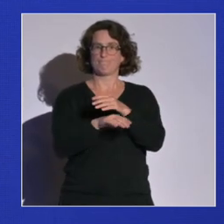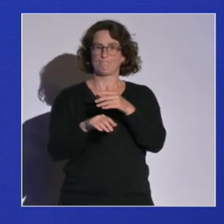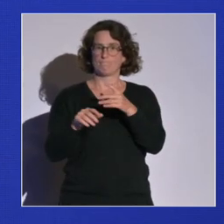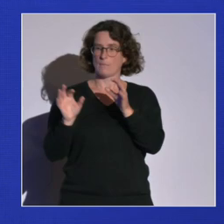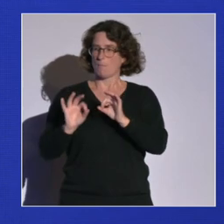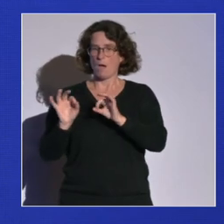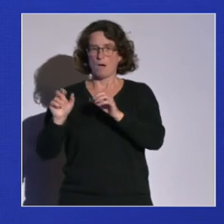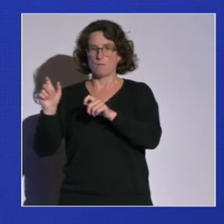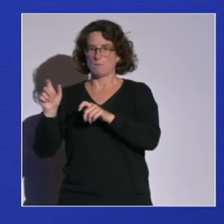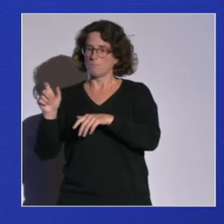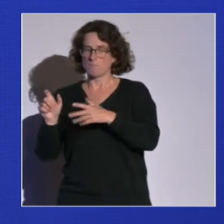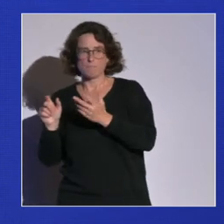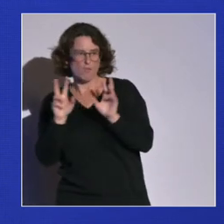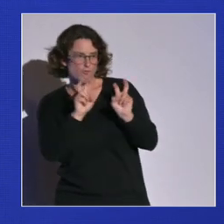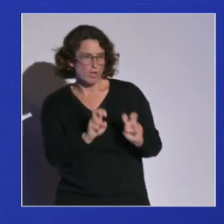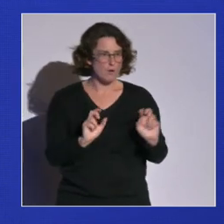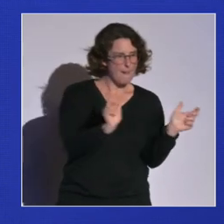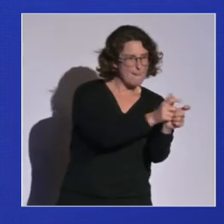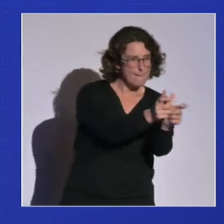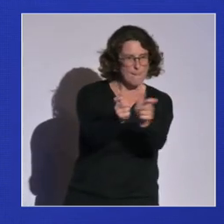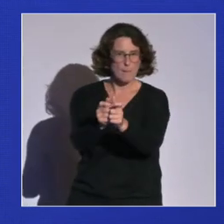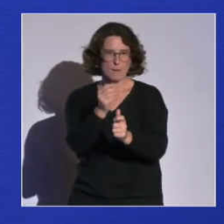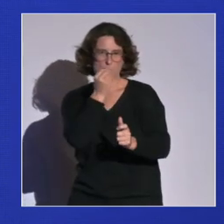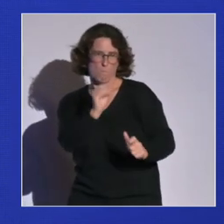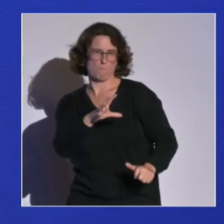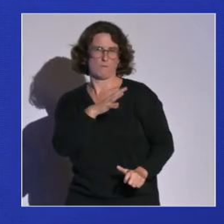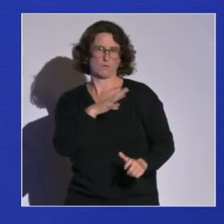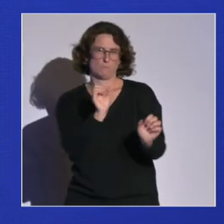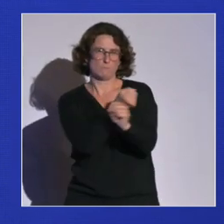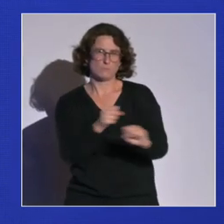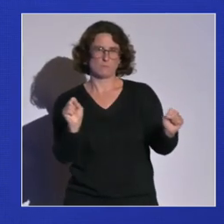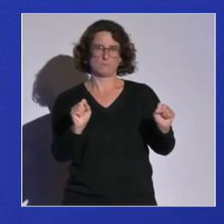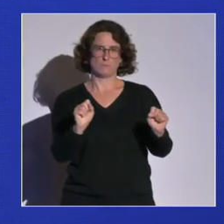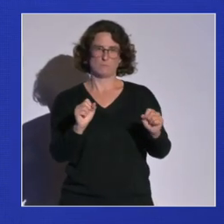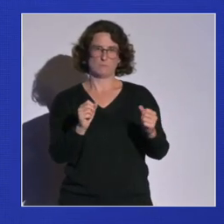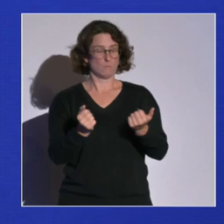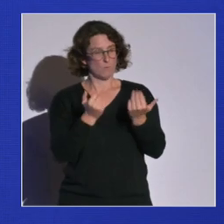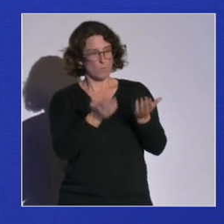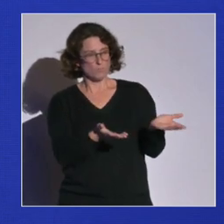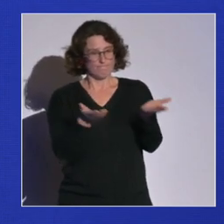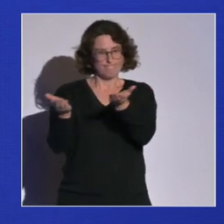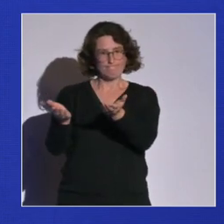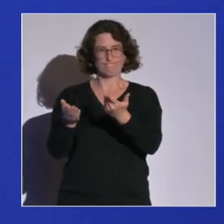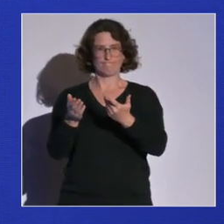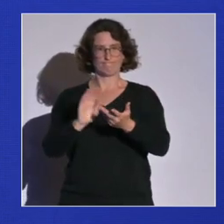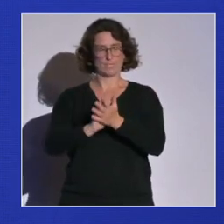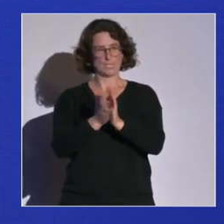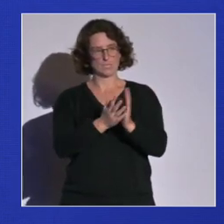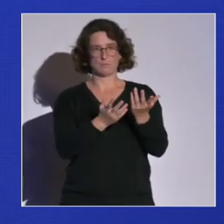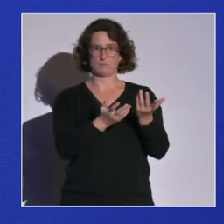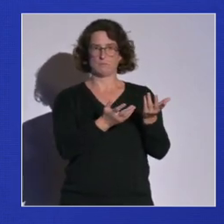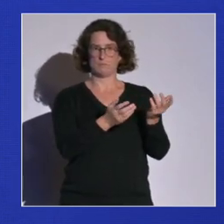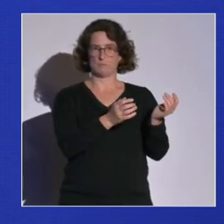de s'inspirer de leur pratique et de leur méthode et moi je propose que ce soit sur ça qu'on fonde